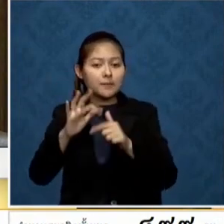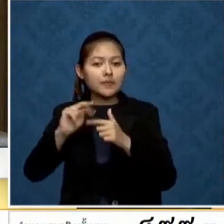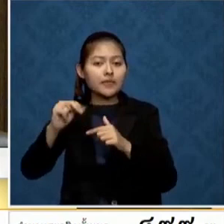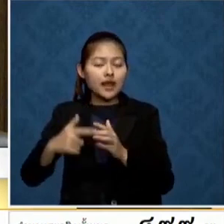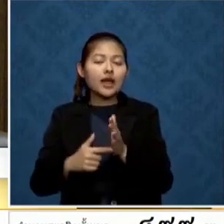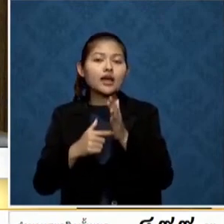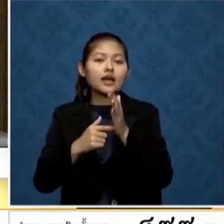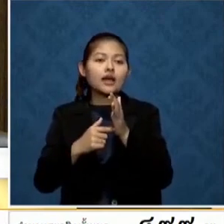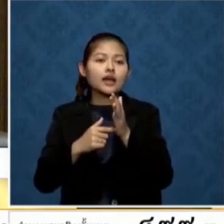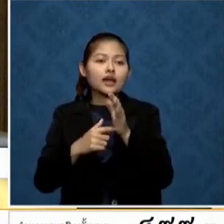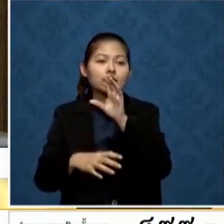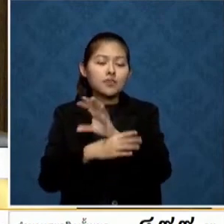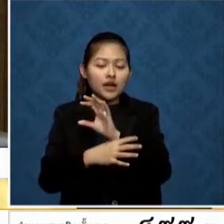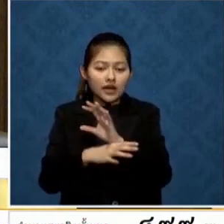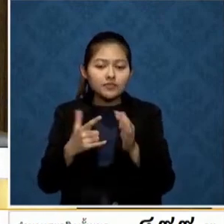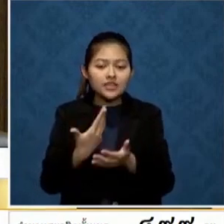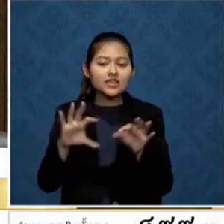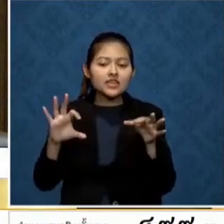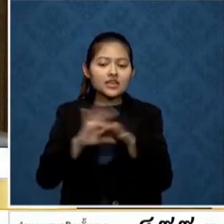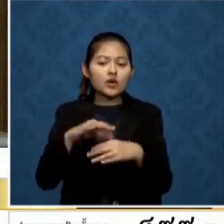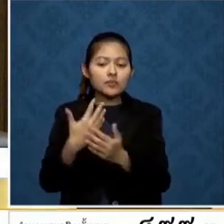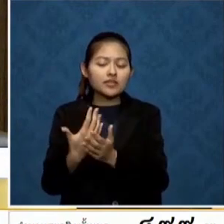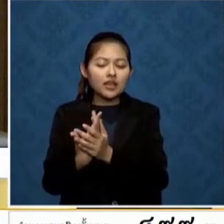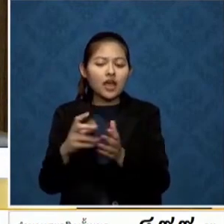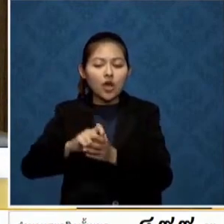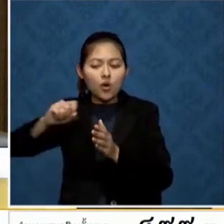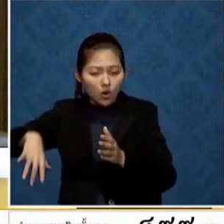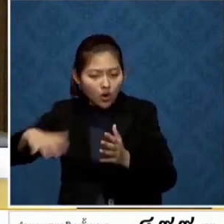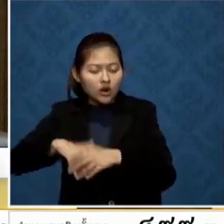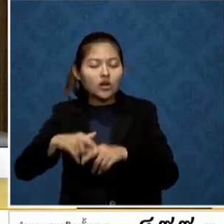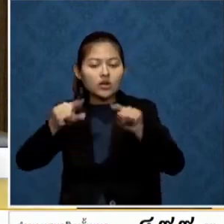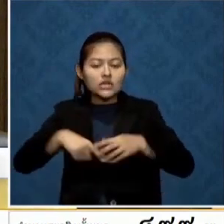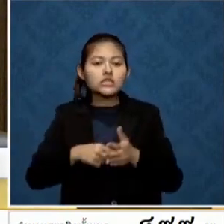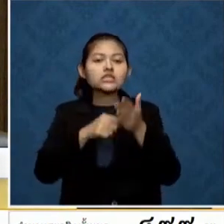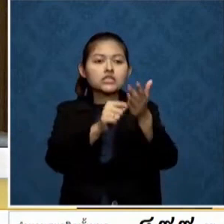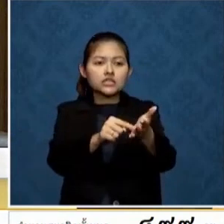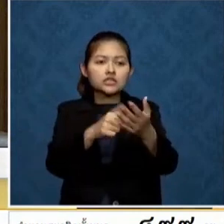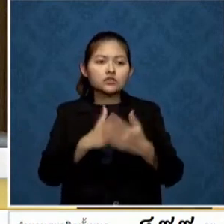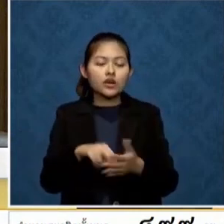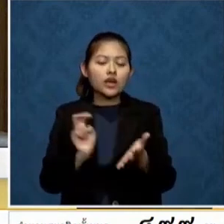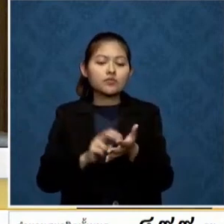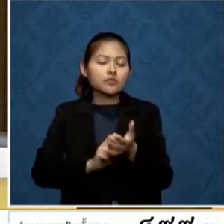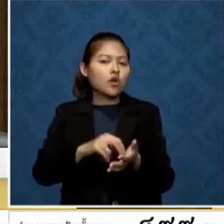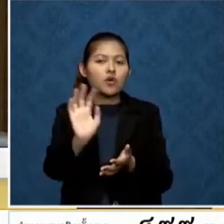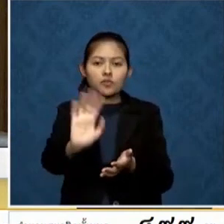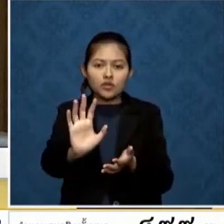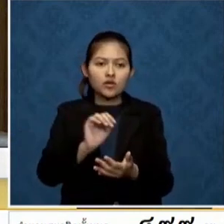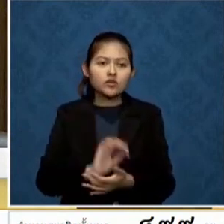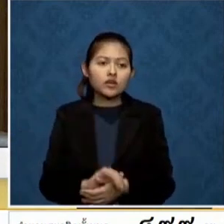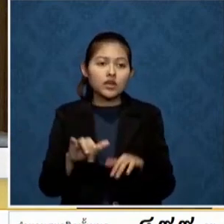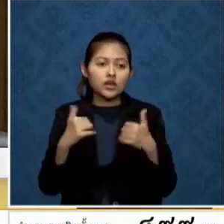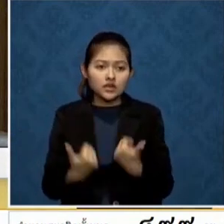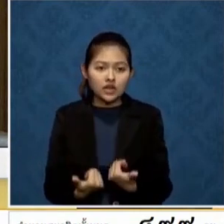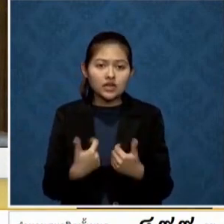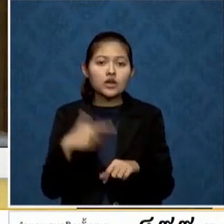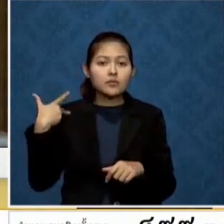ราชการทหารของผมเพื่อตัดส่วนที่มันเกี่ยวกับการเงินออกเพื่อทำให้มันสามารถเข้าสู่สภาแห่งนี้ได้โดยไม่จำเป็นต้องมีคำรับรองจากท่านนายกอันนี้ต่างหาก